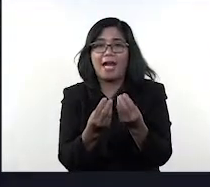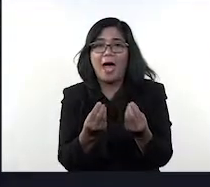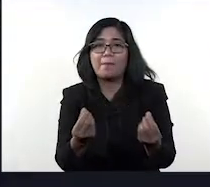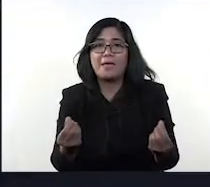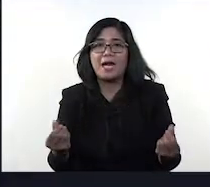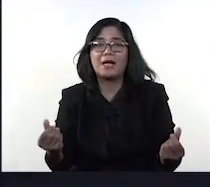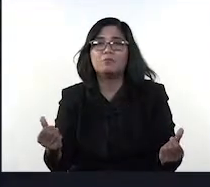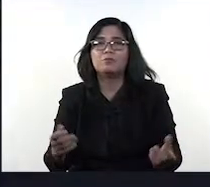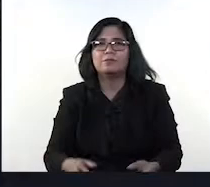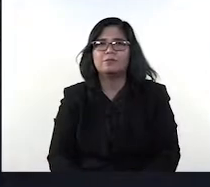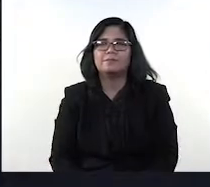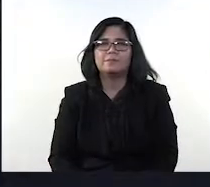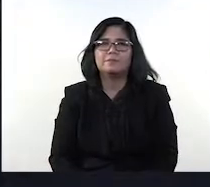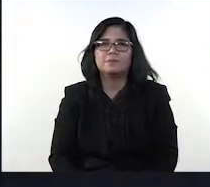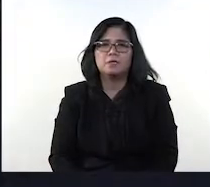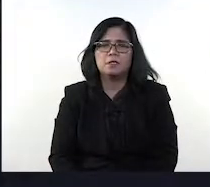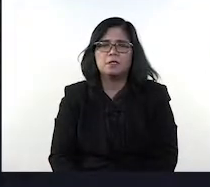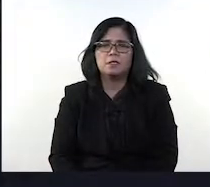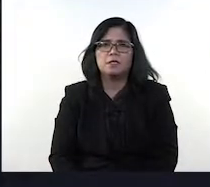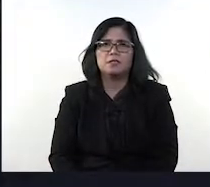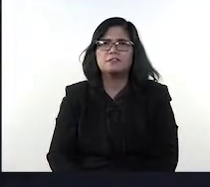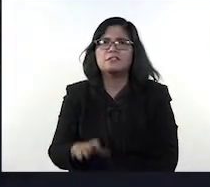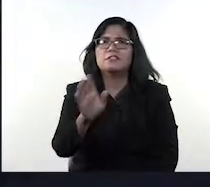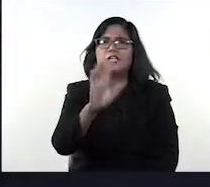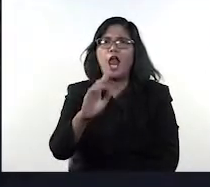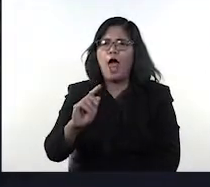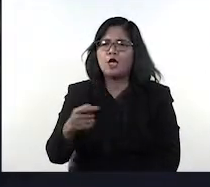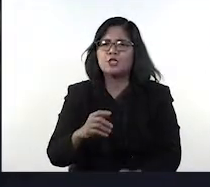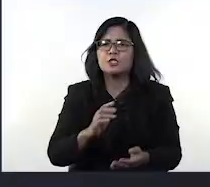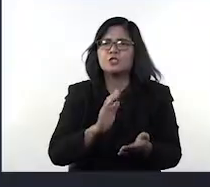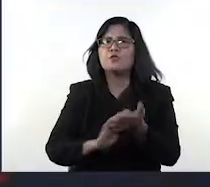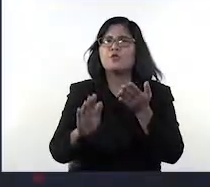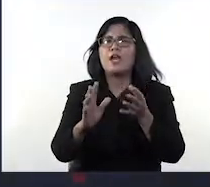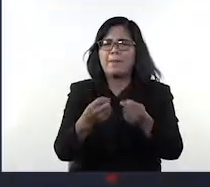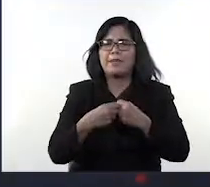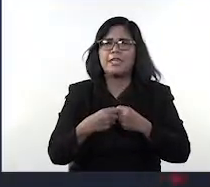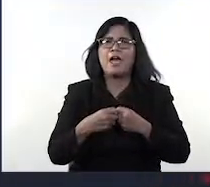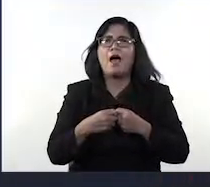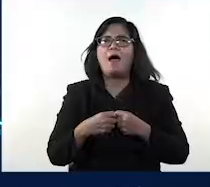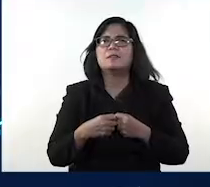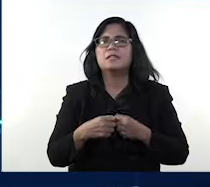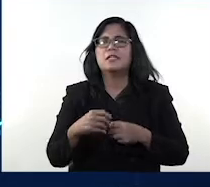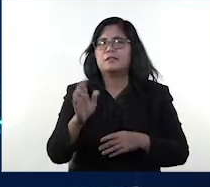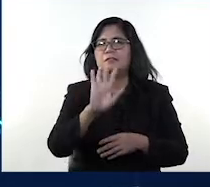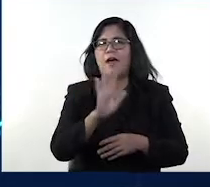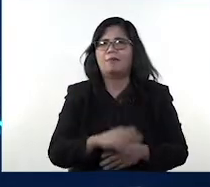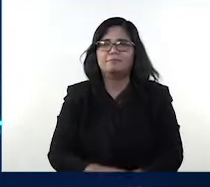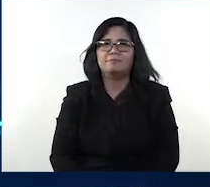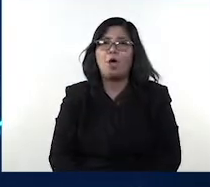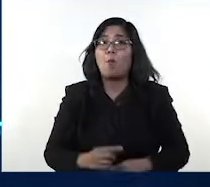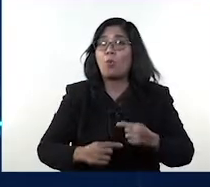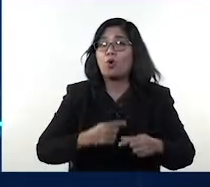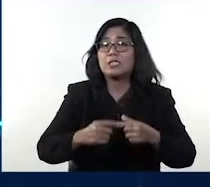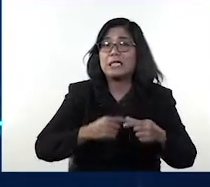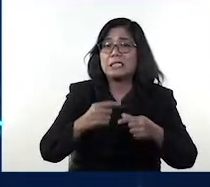Hai selesai dia mencangkul pertanyaan saya langsung dapat hasil Enggak ndak Hahaha mana ada mencangkul yang sudah berhasil